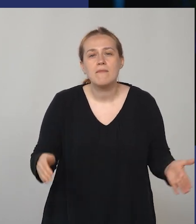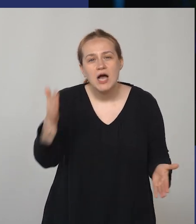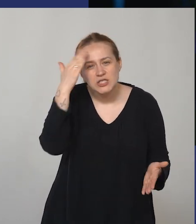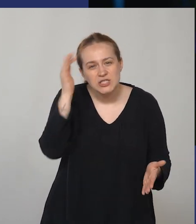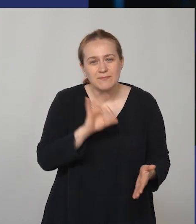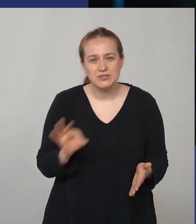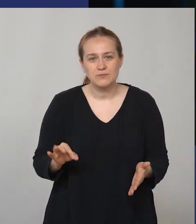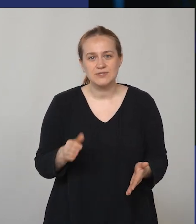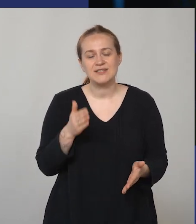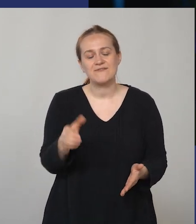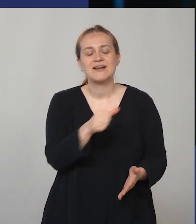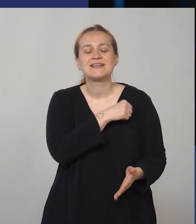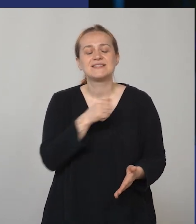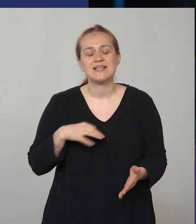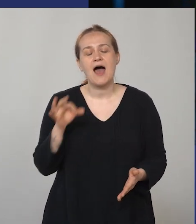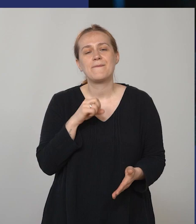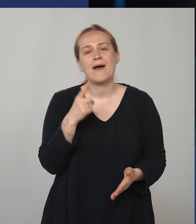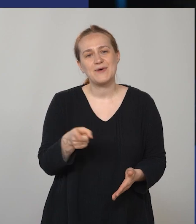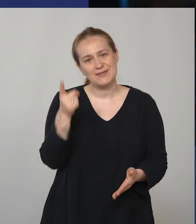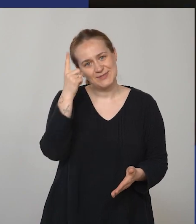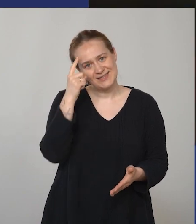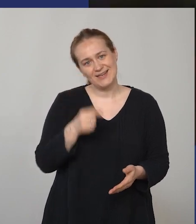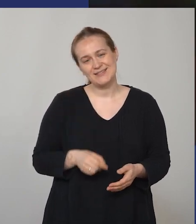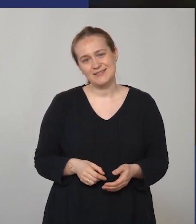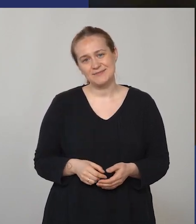Но я думаю, вы сами об этом знаете.